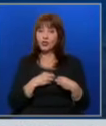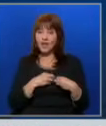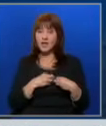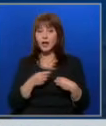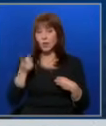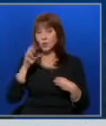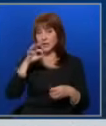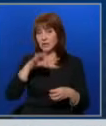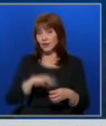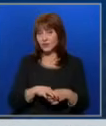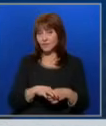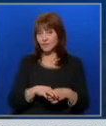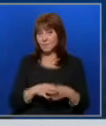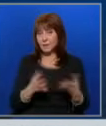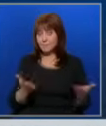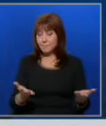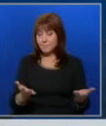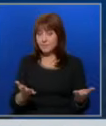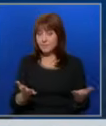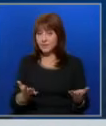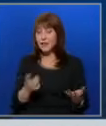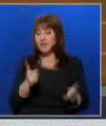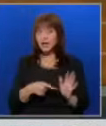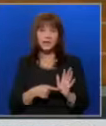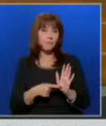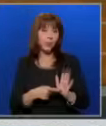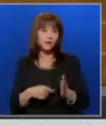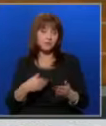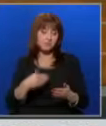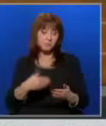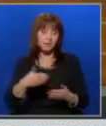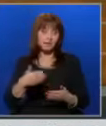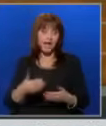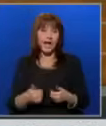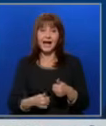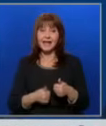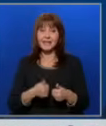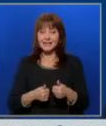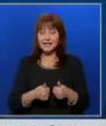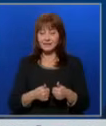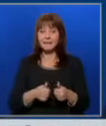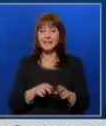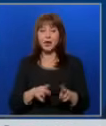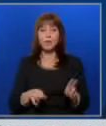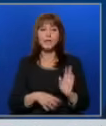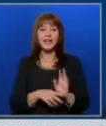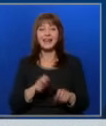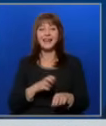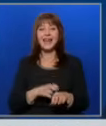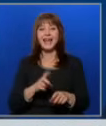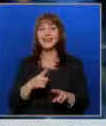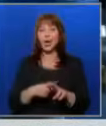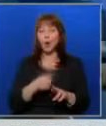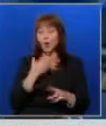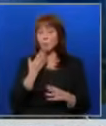него. Нека да покаже последователност. Кандидатът за кмет на София и народен представител Деян Николов обяви,